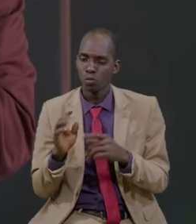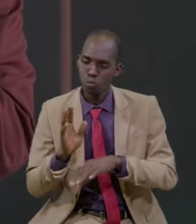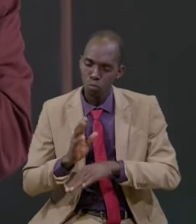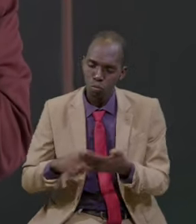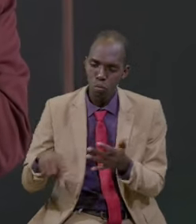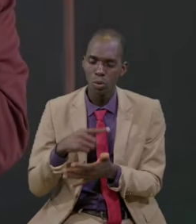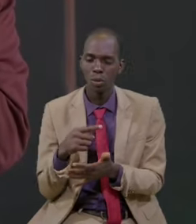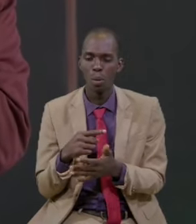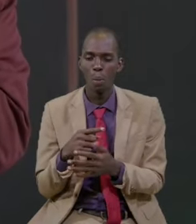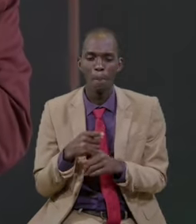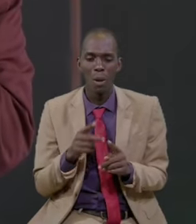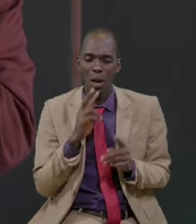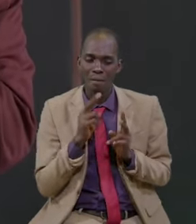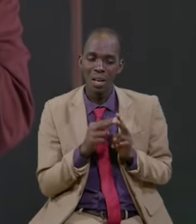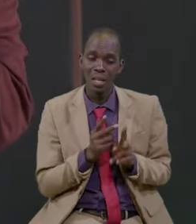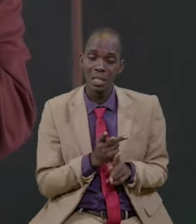qu'ils ne veulent pas,